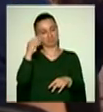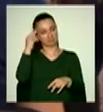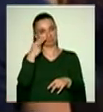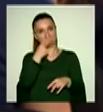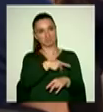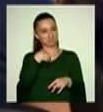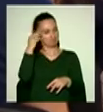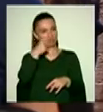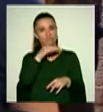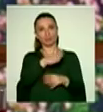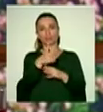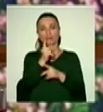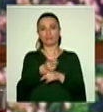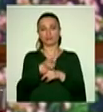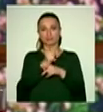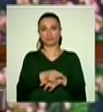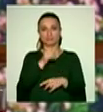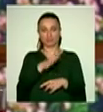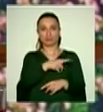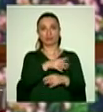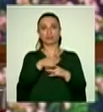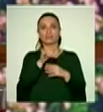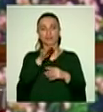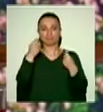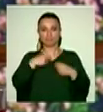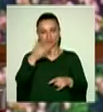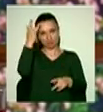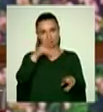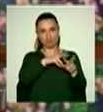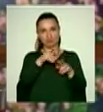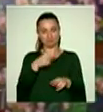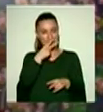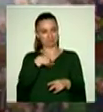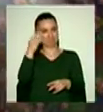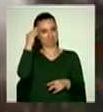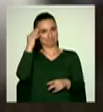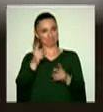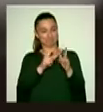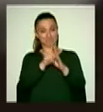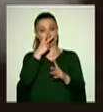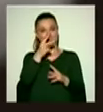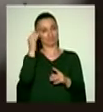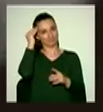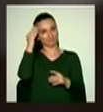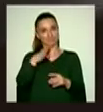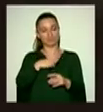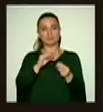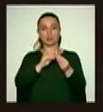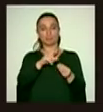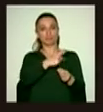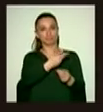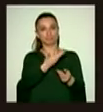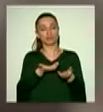რადგან მეთევზე სავით ეცვა. ერთი შეხედვით ასეთი შთაბეჭდილება დამრჩა. მეგობარმა გაგვაცნო ერთმანეთი.